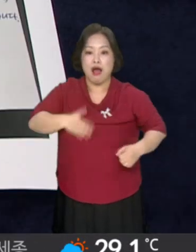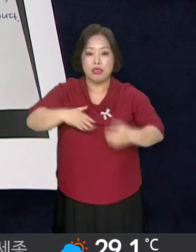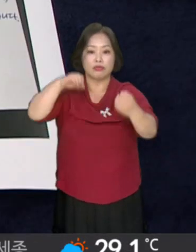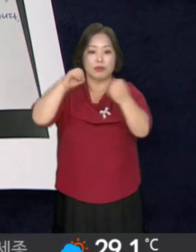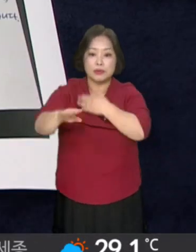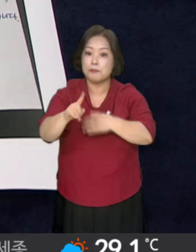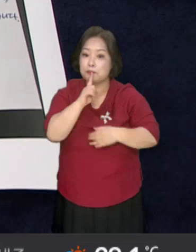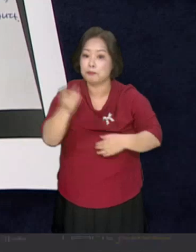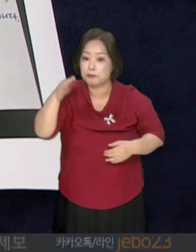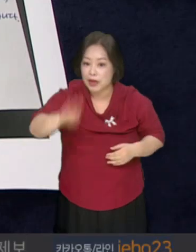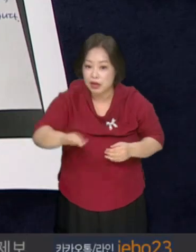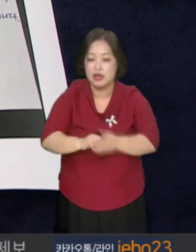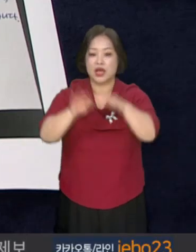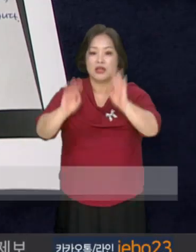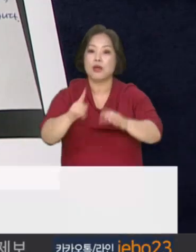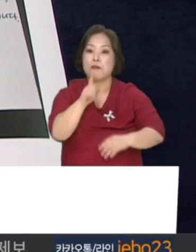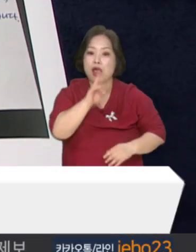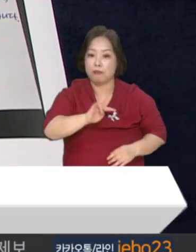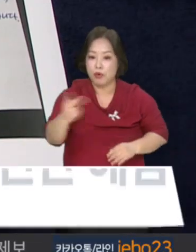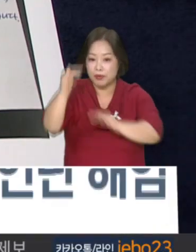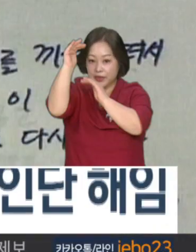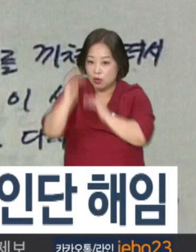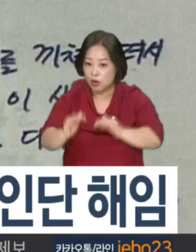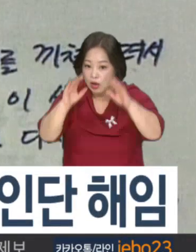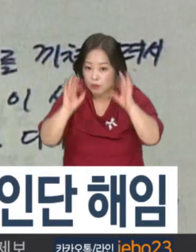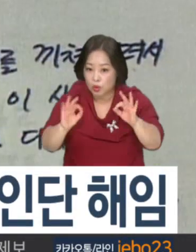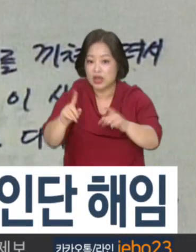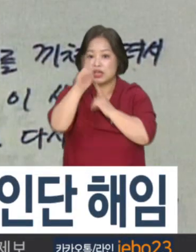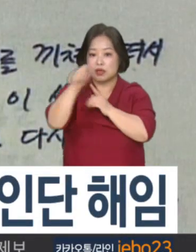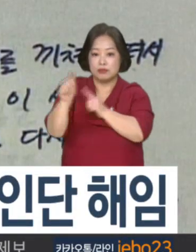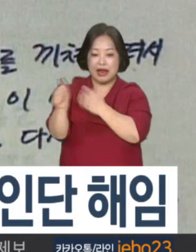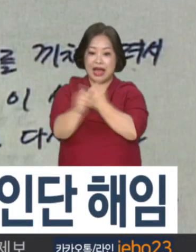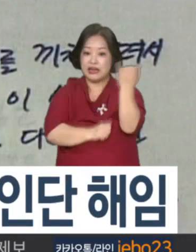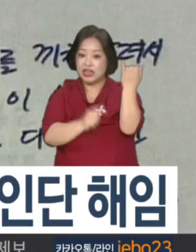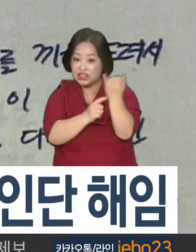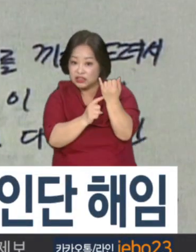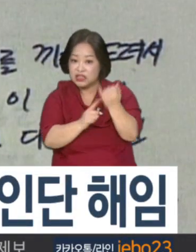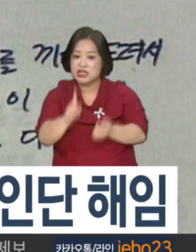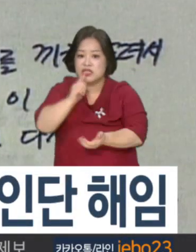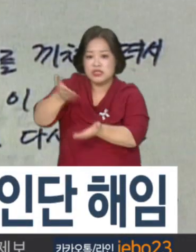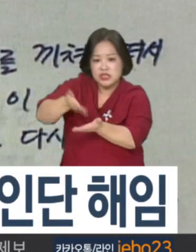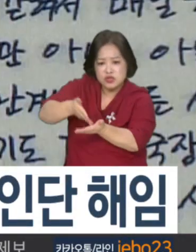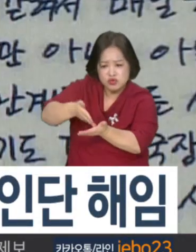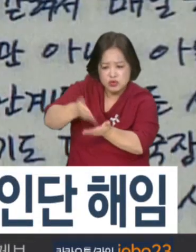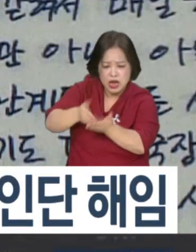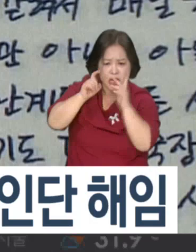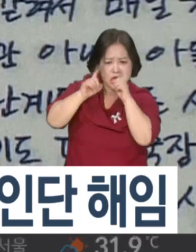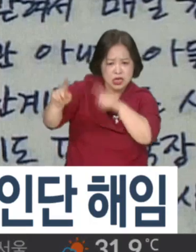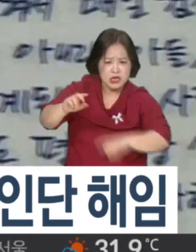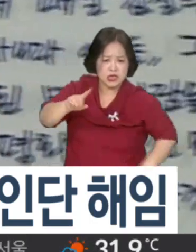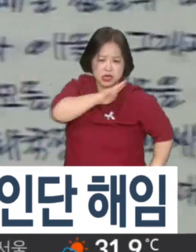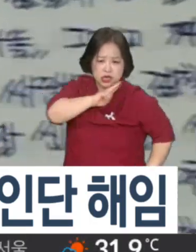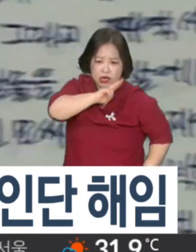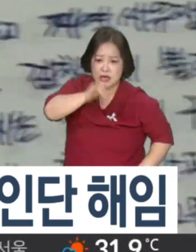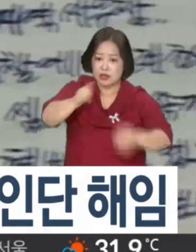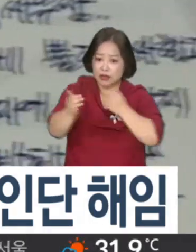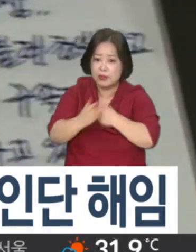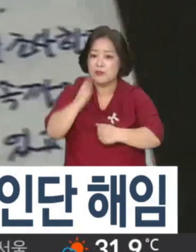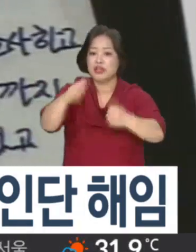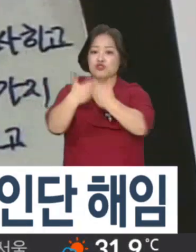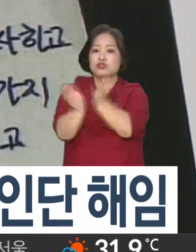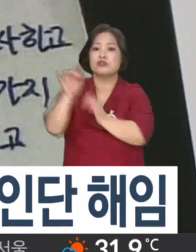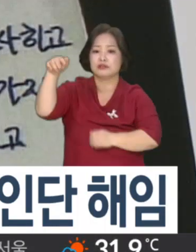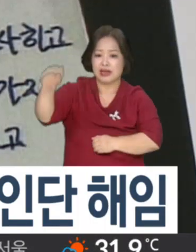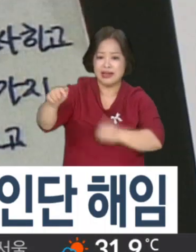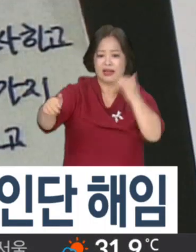진술했습니다이 같은 진술 범벅이 나오자 이전 부지사의 아내는 진술의 신빙성의 의문을 제기하며 더불어민주당의